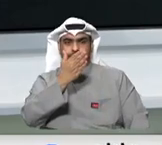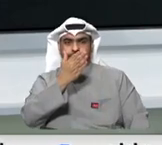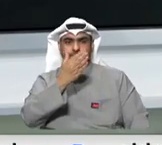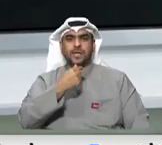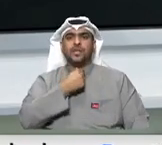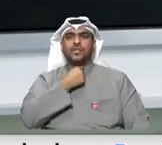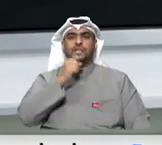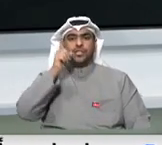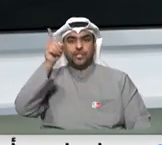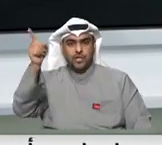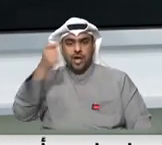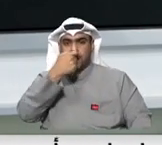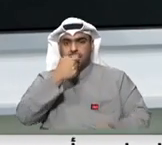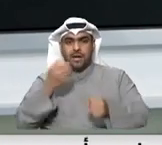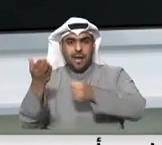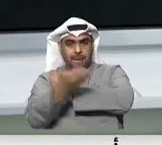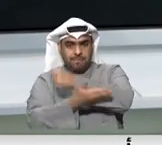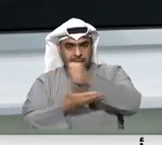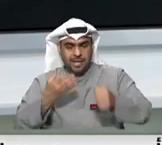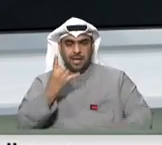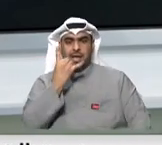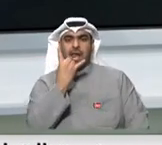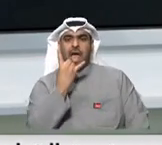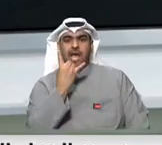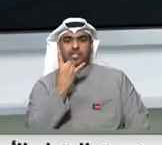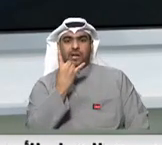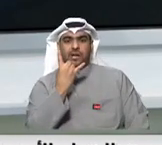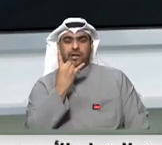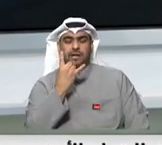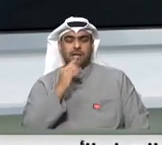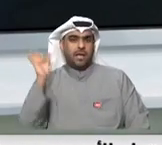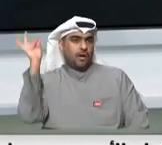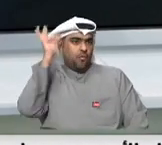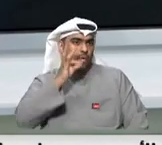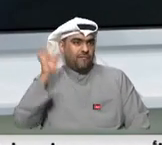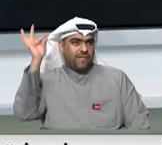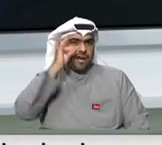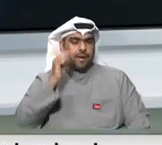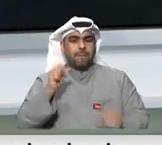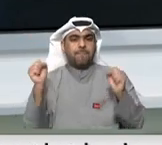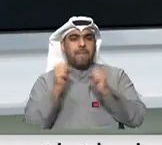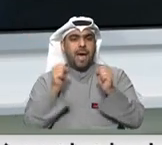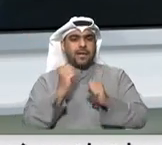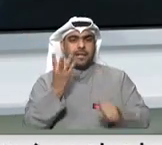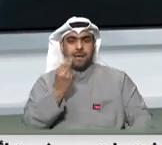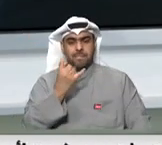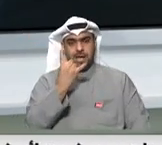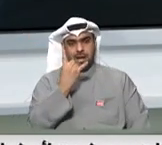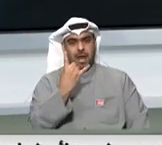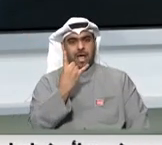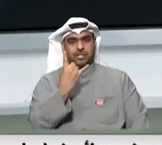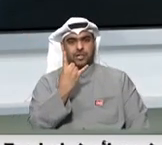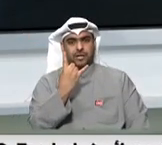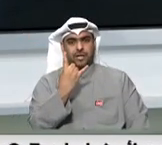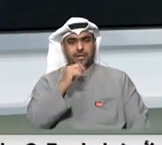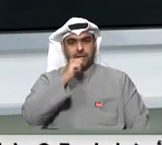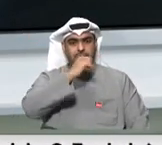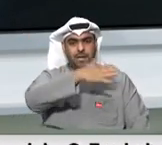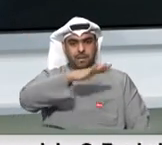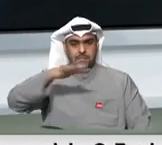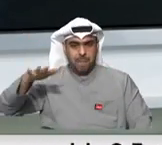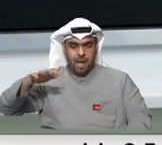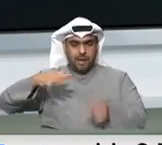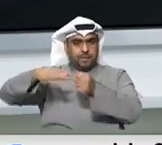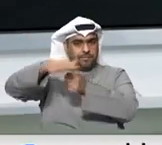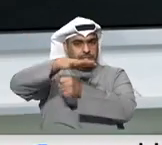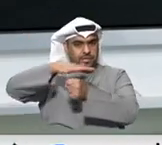مزارع العبدلي شمال الكويت 10 درجات مئوية، جنوبا في مزارع الوفرة كذلك 11 درجات مئوية، المناطق الساحلية والجزر المتفاوتة